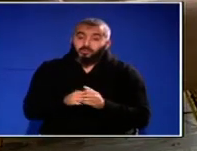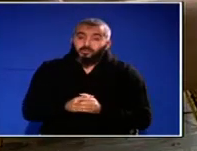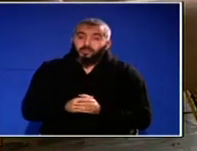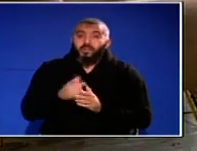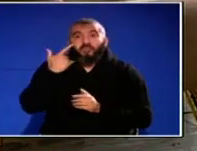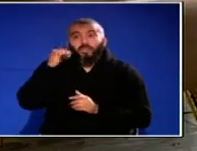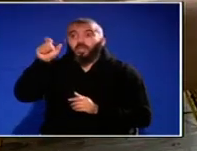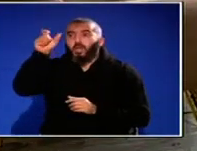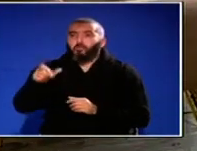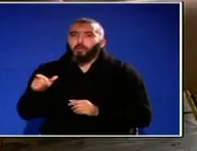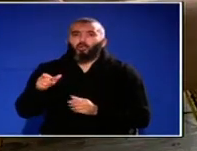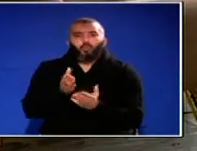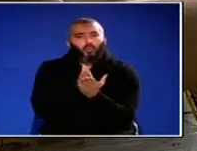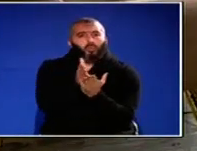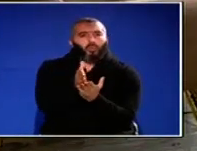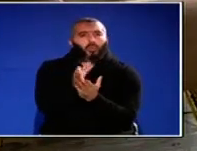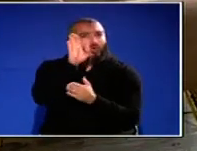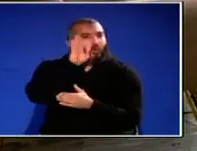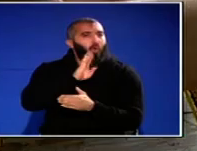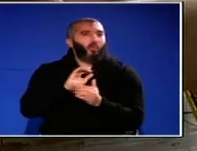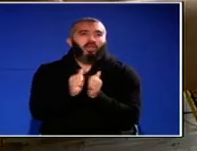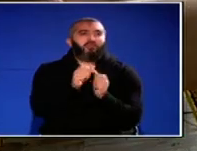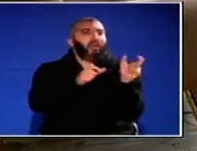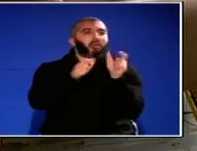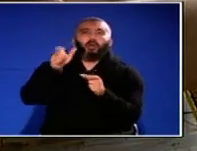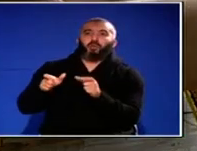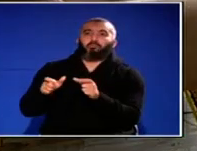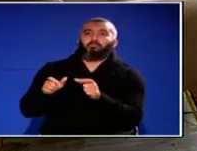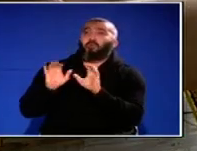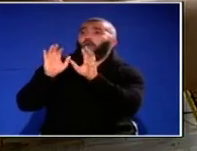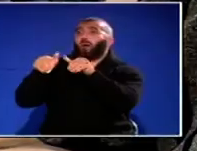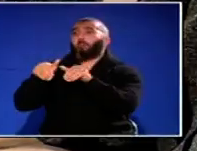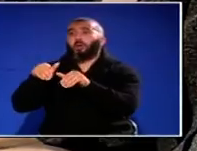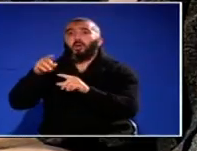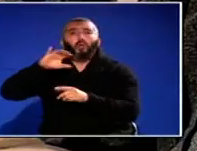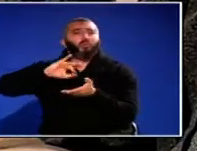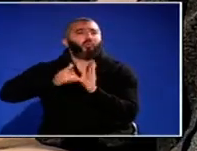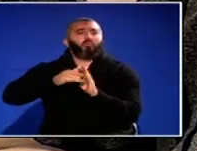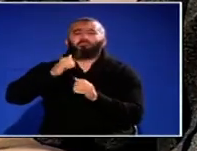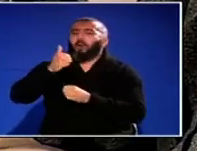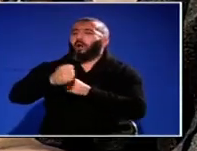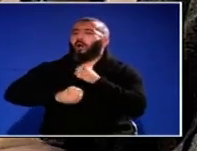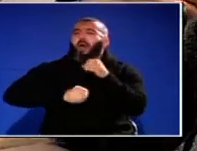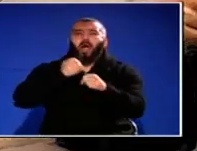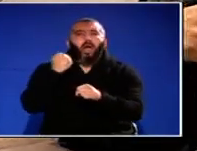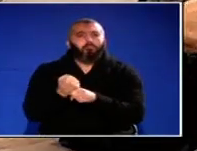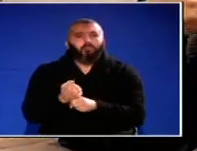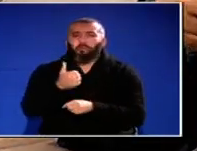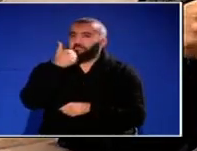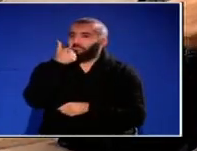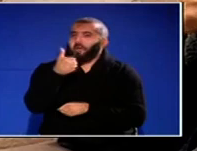عود نفسه في شهر رجب فلا أظنه أنه يترك ذلك في شهر شعبان ولا في رمضان، وإذا هكذا فيكون